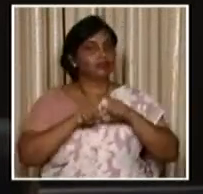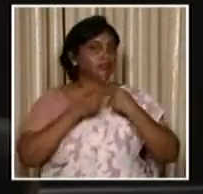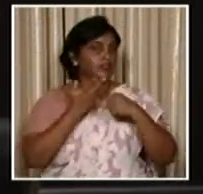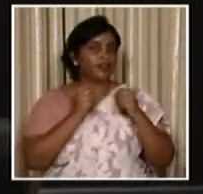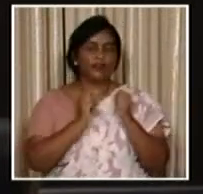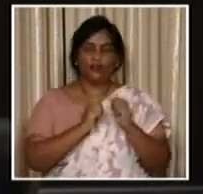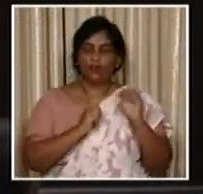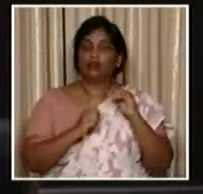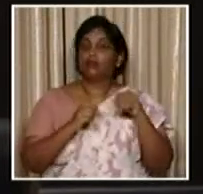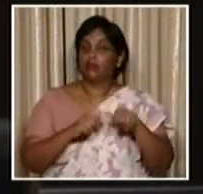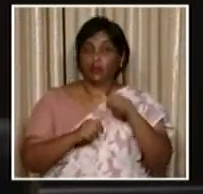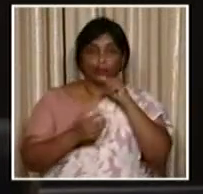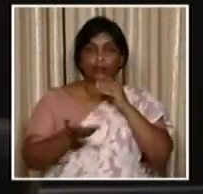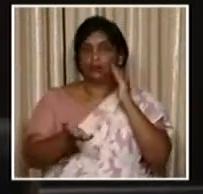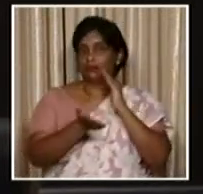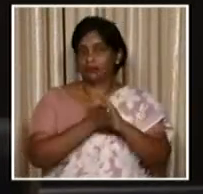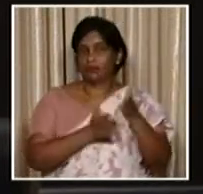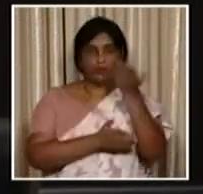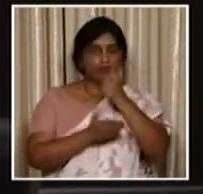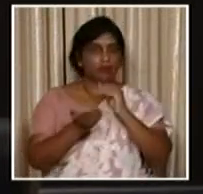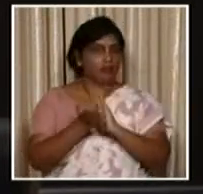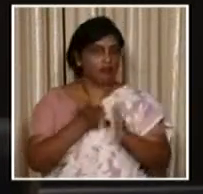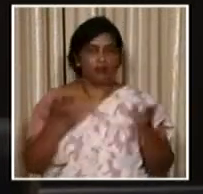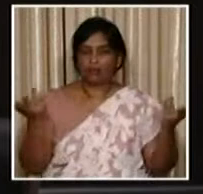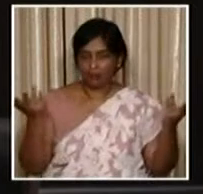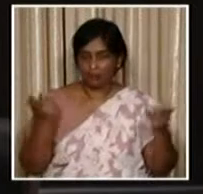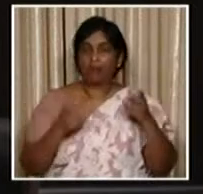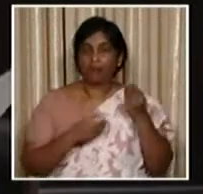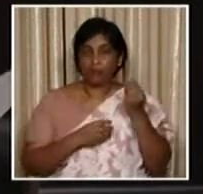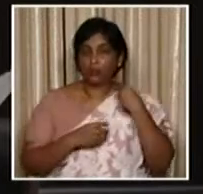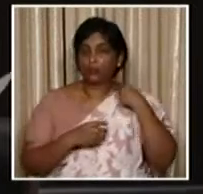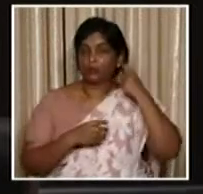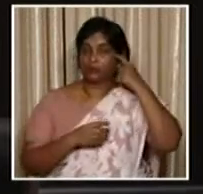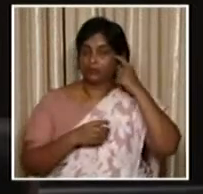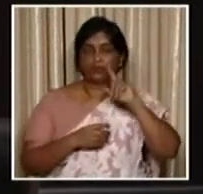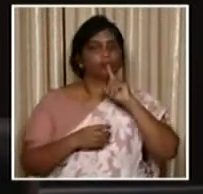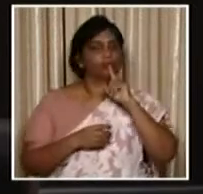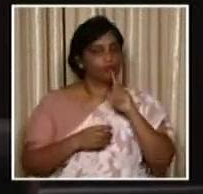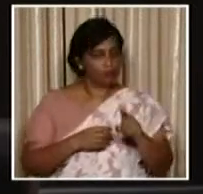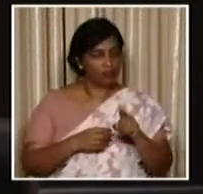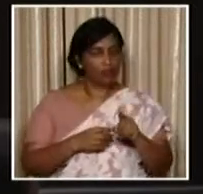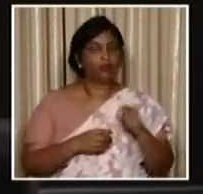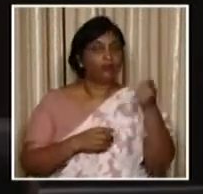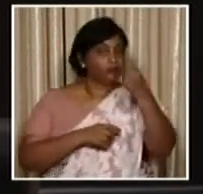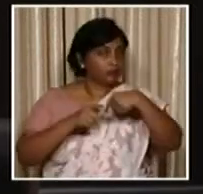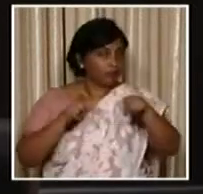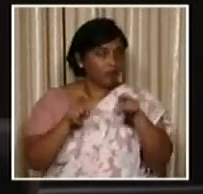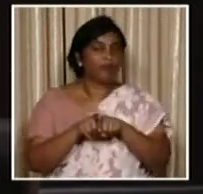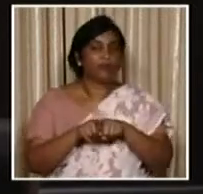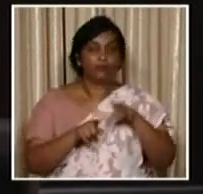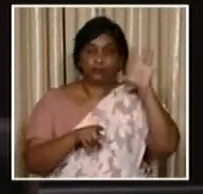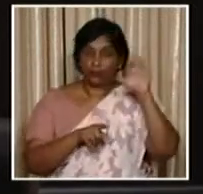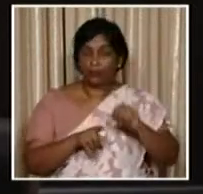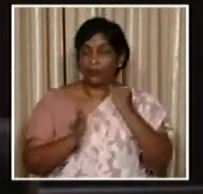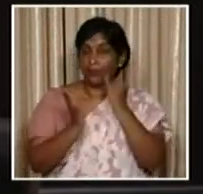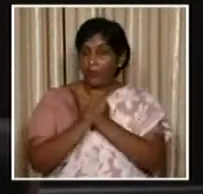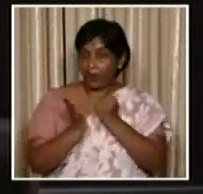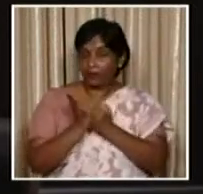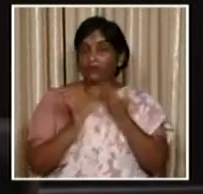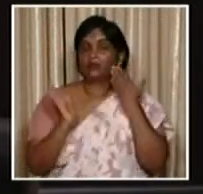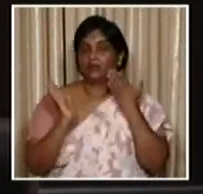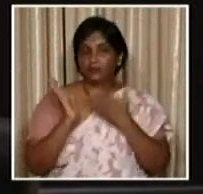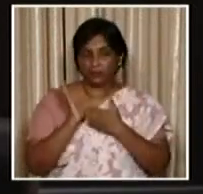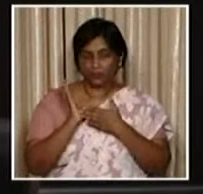දේවල් කරාට කිසිදු දෙයක් ඒ ප්‍රදේශයේ සිද්ධ වුණේ නැහැ. ඒක පොඩ්ඩක් මතක් කරන ගමන් ඔබ තමුන් වහන්සේලා මේ ගෙනාපු